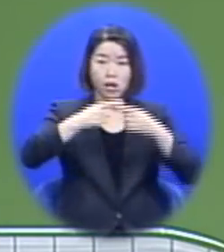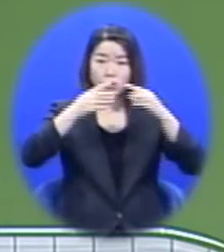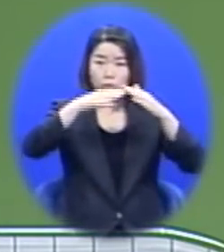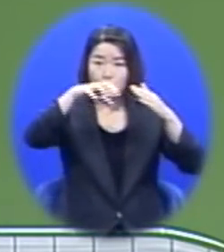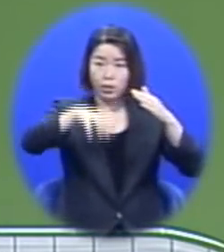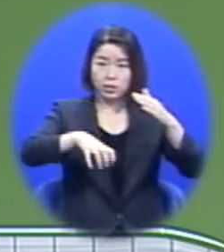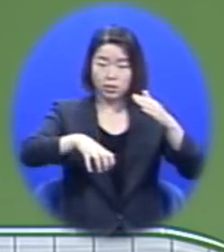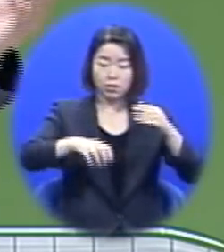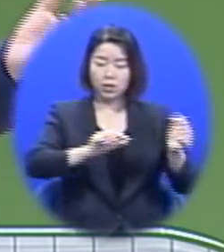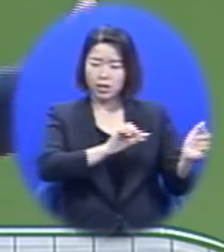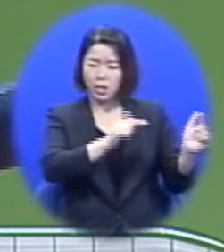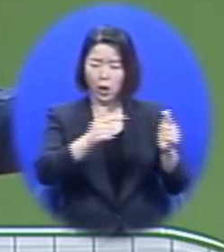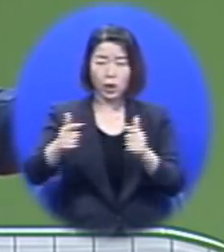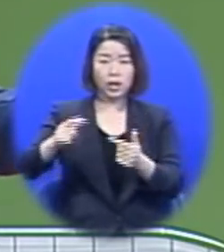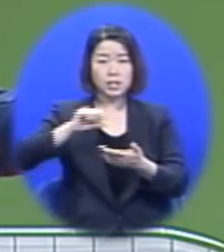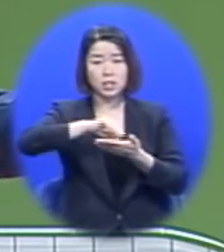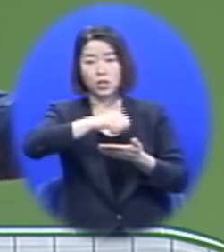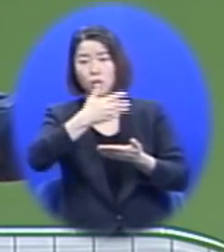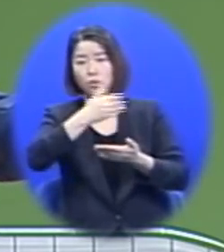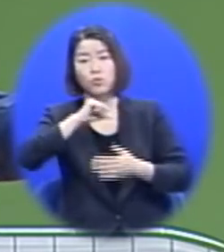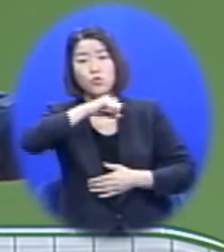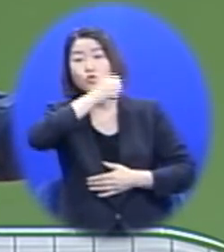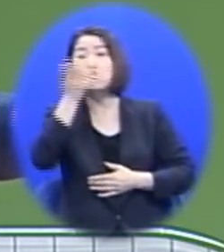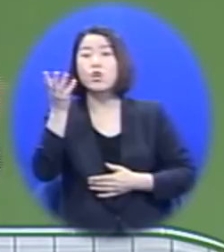그동안 여러 가지 유행이 많았습니다.